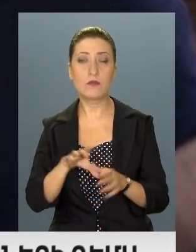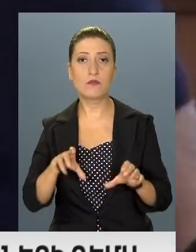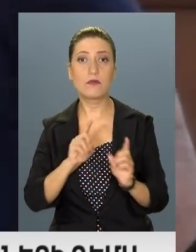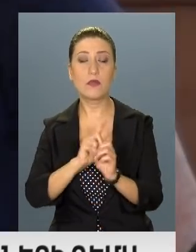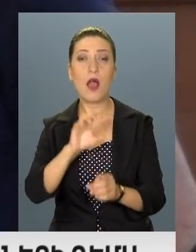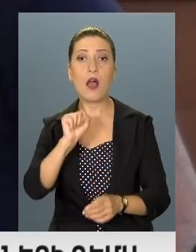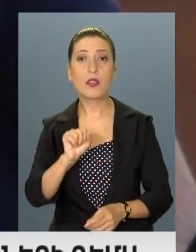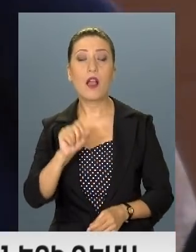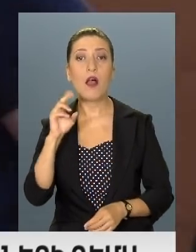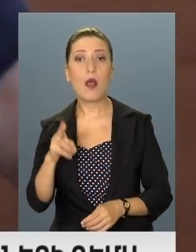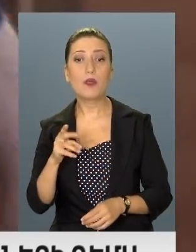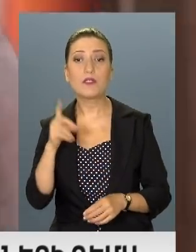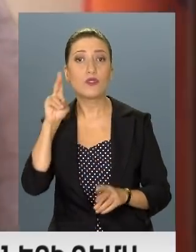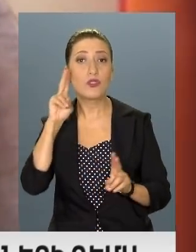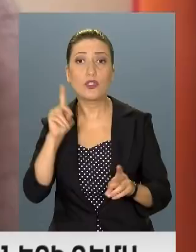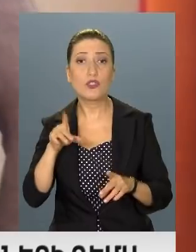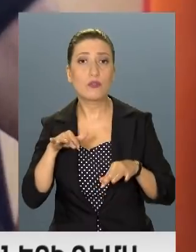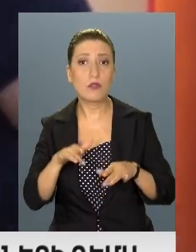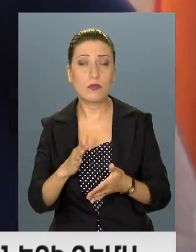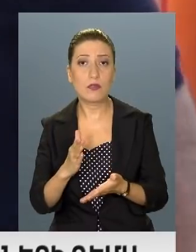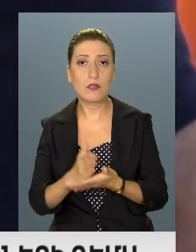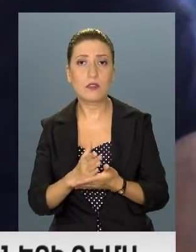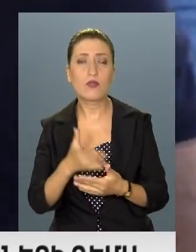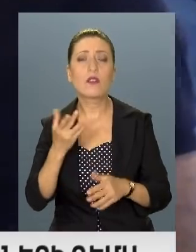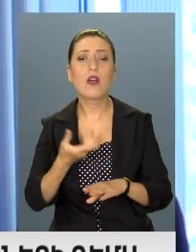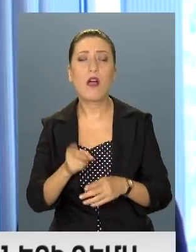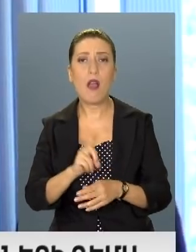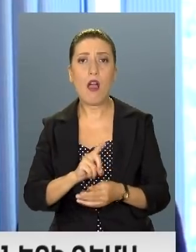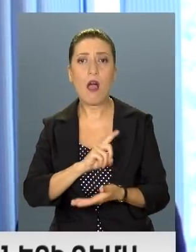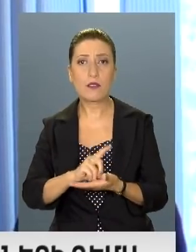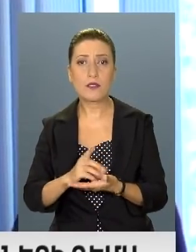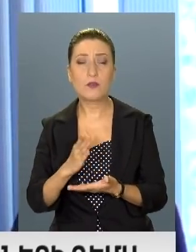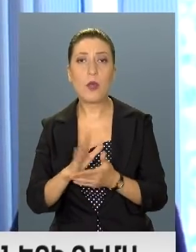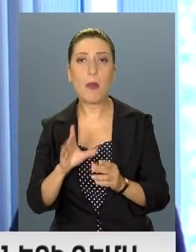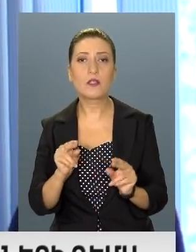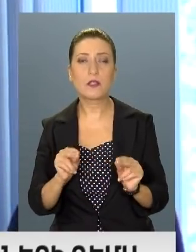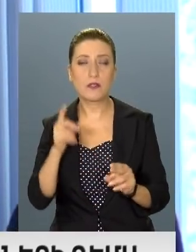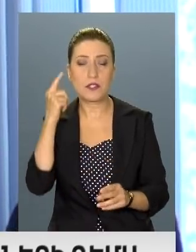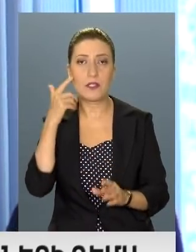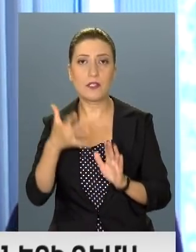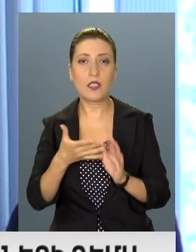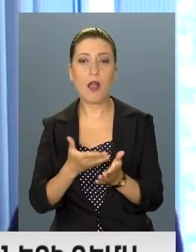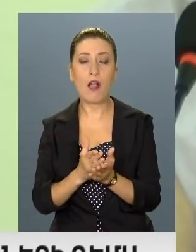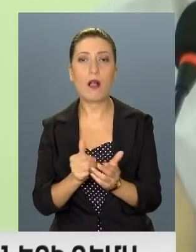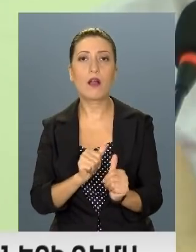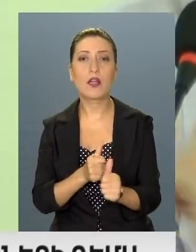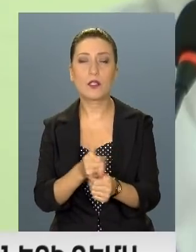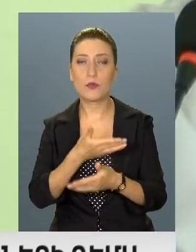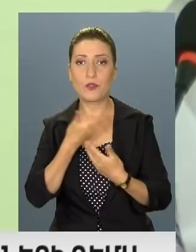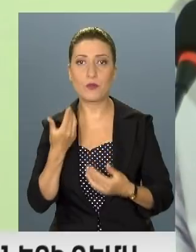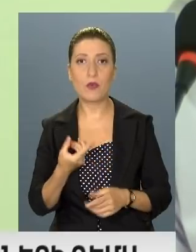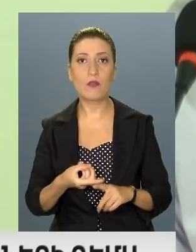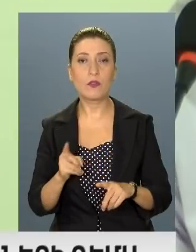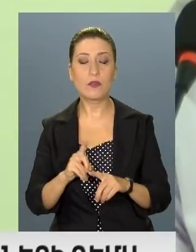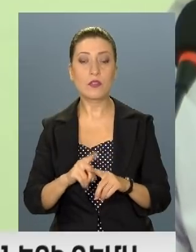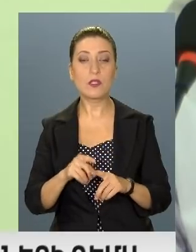Կարապետյանը նույնպես ծանոթ չէ գործին։ Ծանրաբեռնված են իրենց հարցերով, բայց հստակ մի բան գիտի. քաղաքական հետապնդում չկա։ Քանի որ